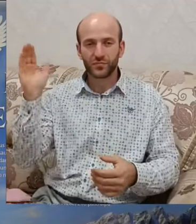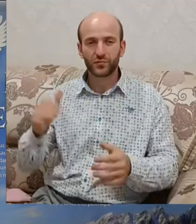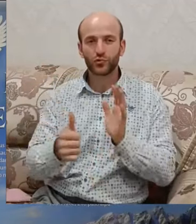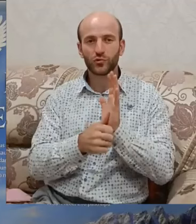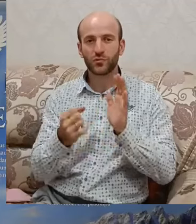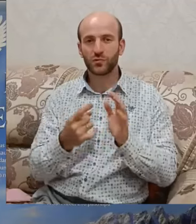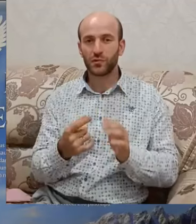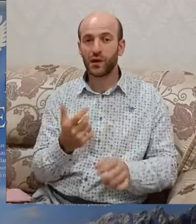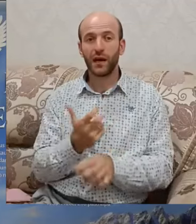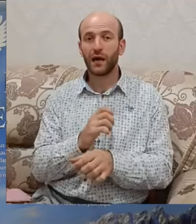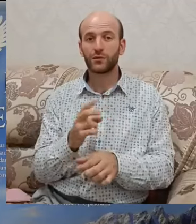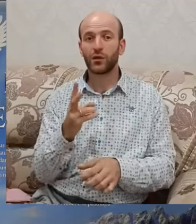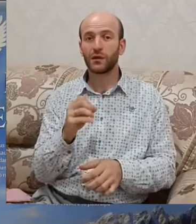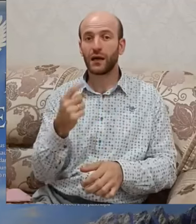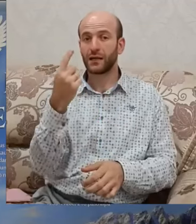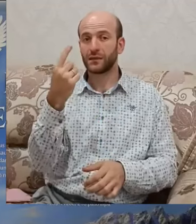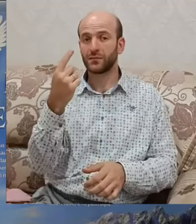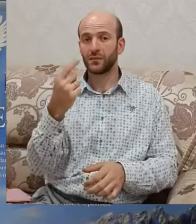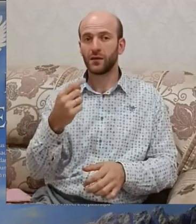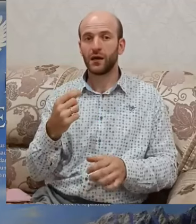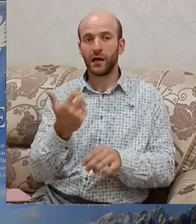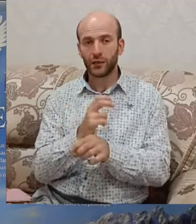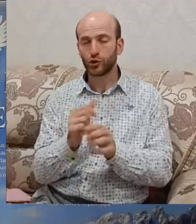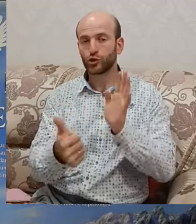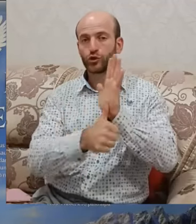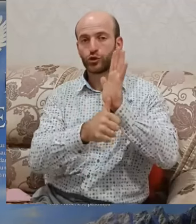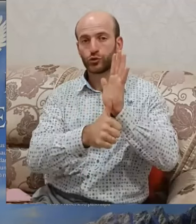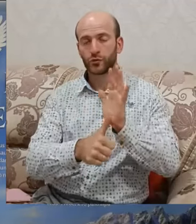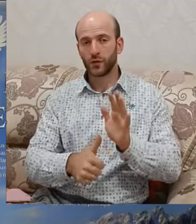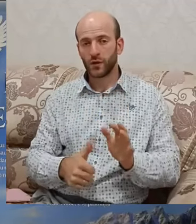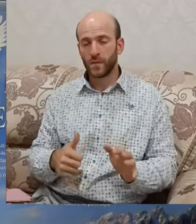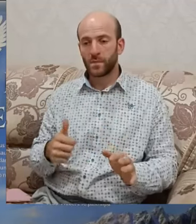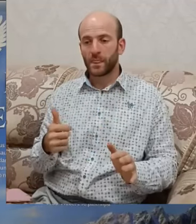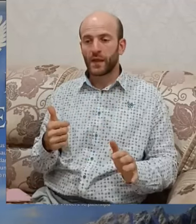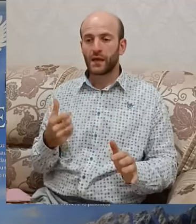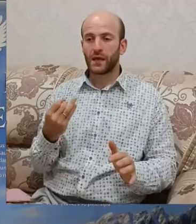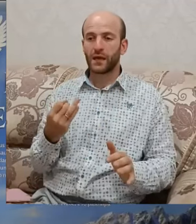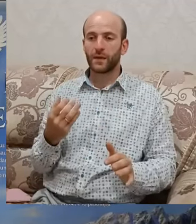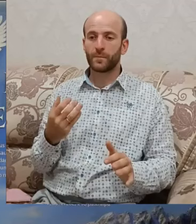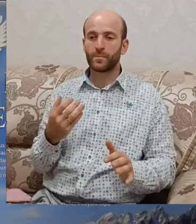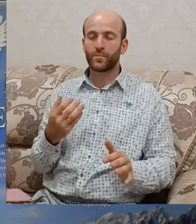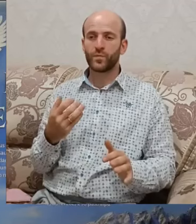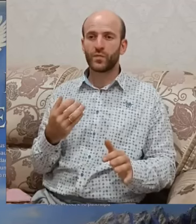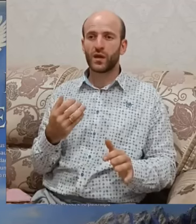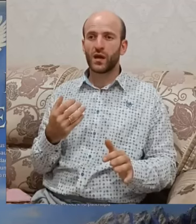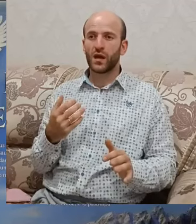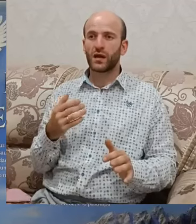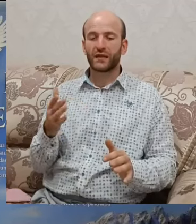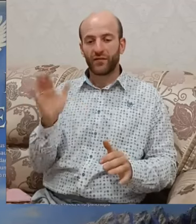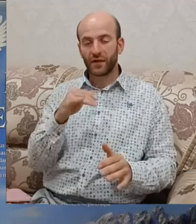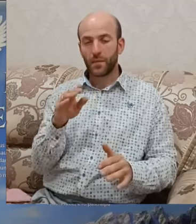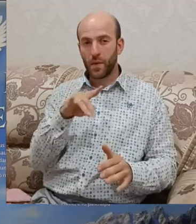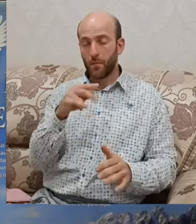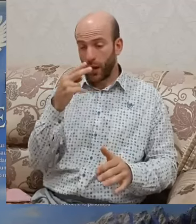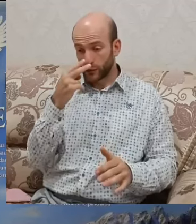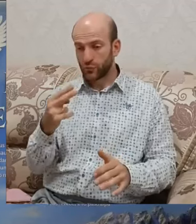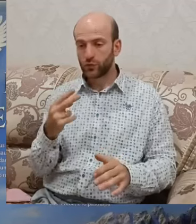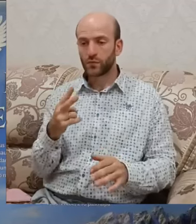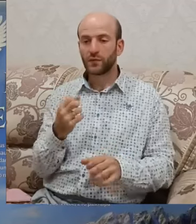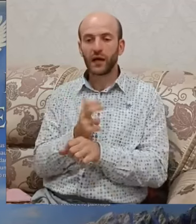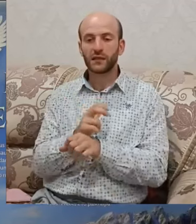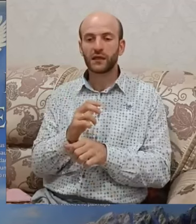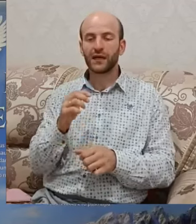seną uždangą, kuris slėpė šlovę. Давайте обратим внимание на эту старую завесу, которая скрывала славу. Sudūlėjusi barsuko oda.